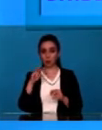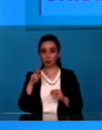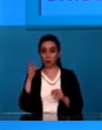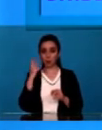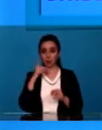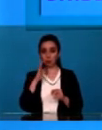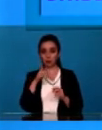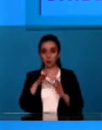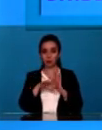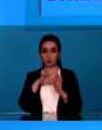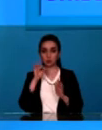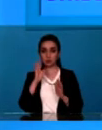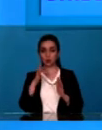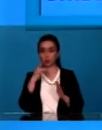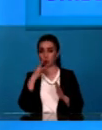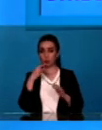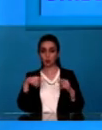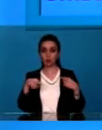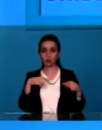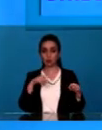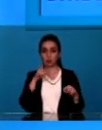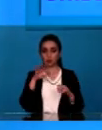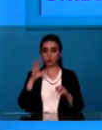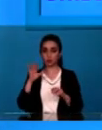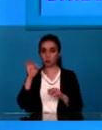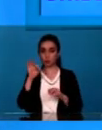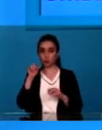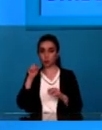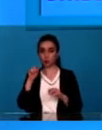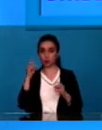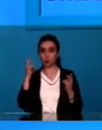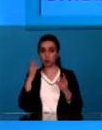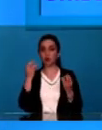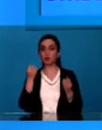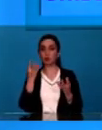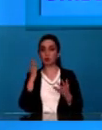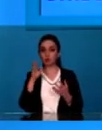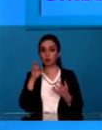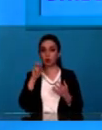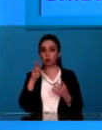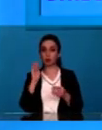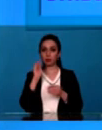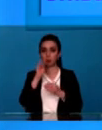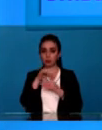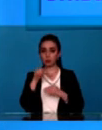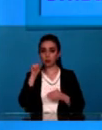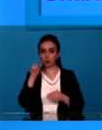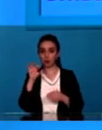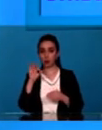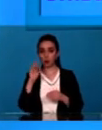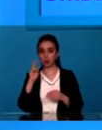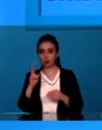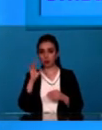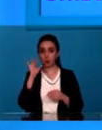будете выбирать любого футболиста, вы должны будете нажать здесь spinEdit, сколько баллов вы ему добавляете, нажимаете на ОК,